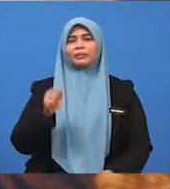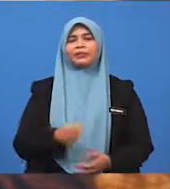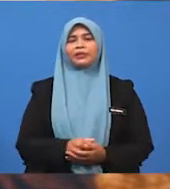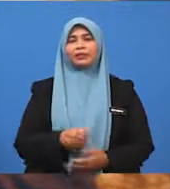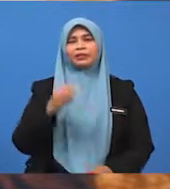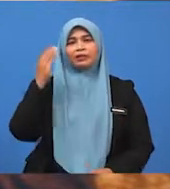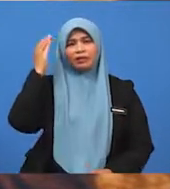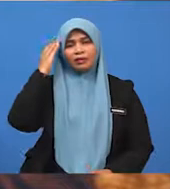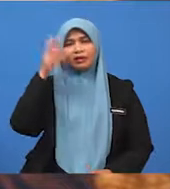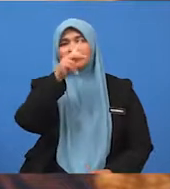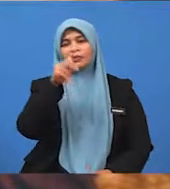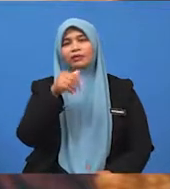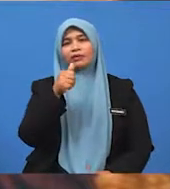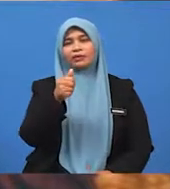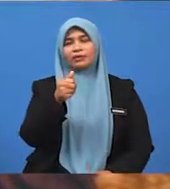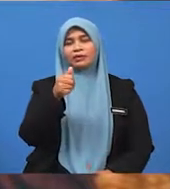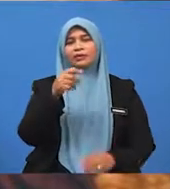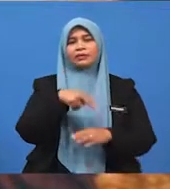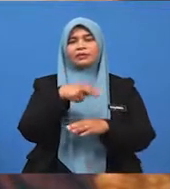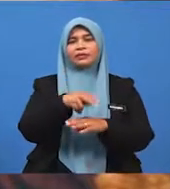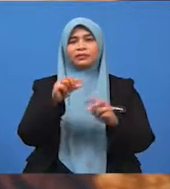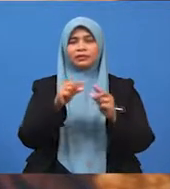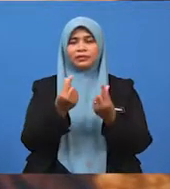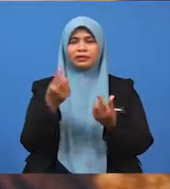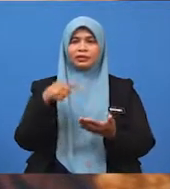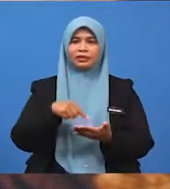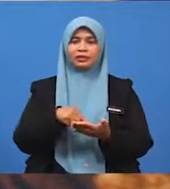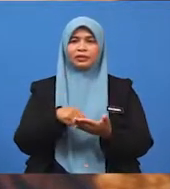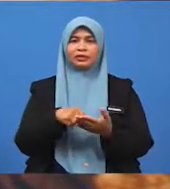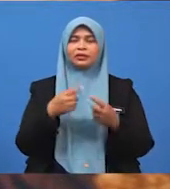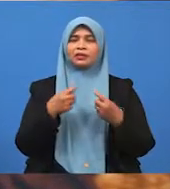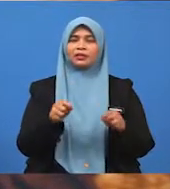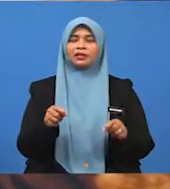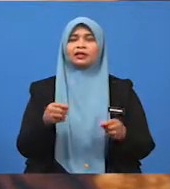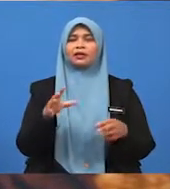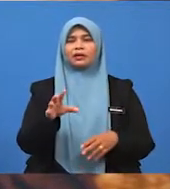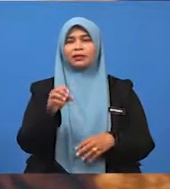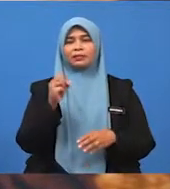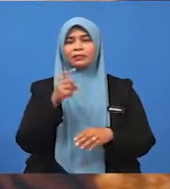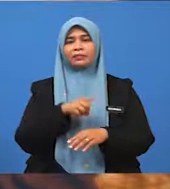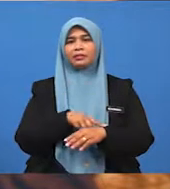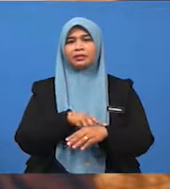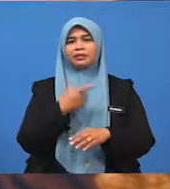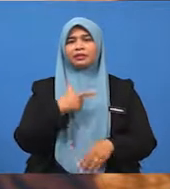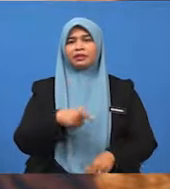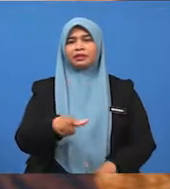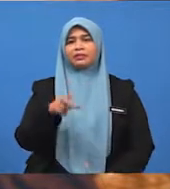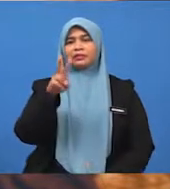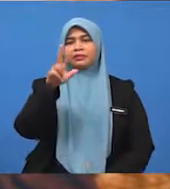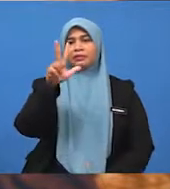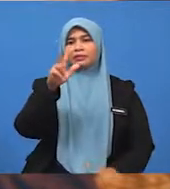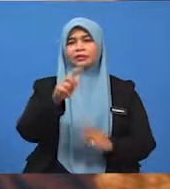Tahukah anda, Nuzul Al-Quran ini telah memakan masa selama 23